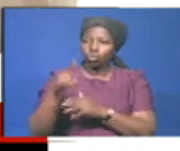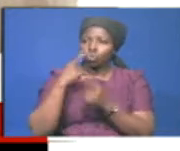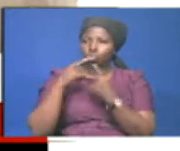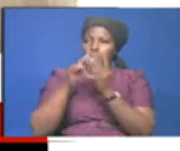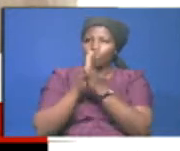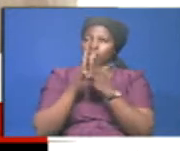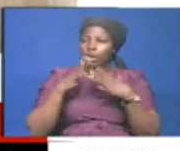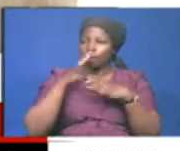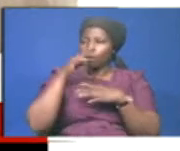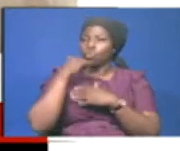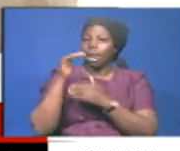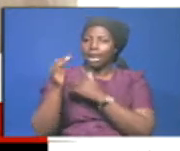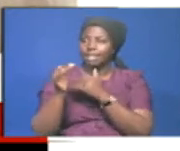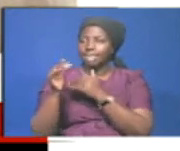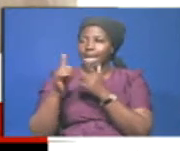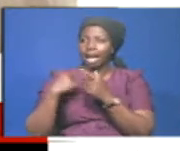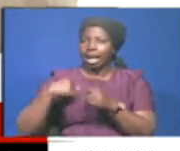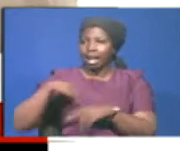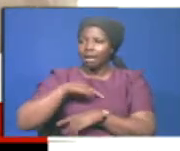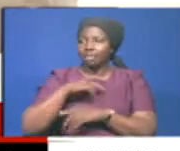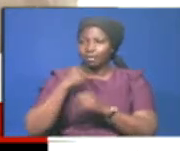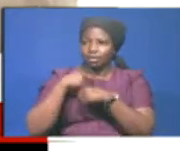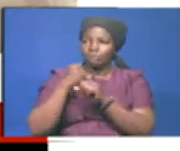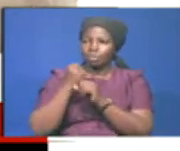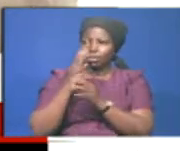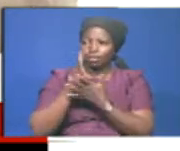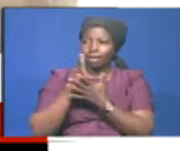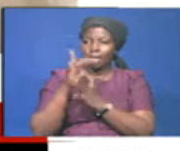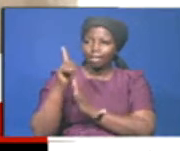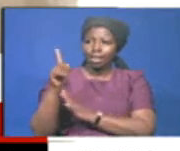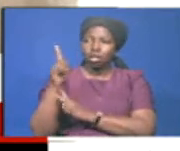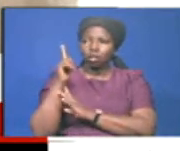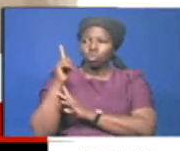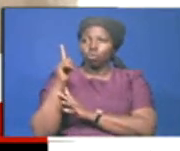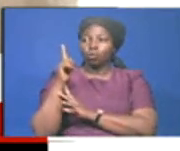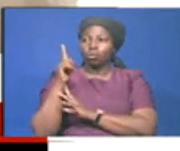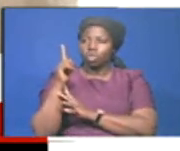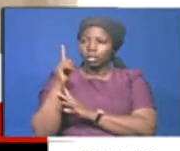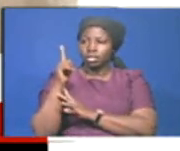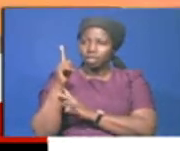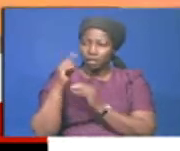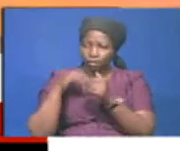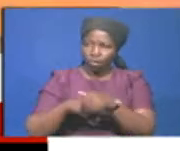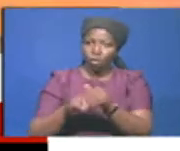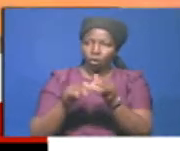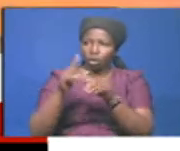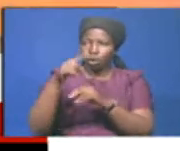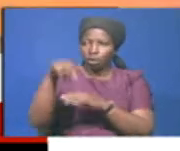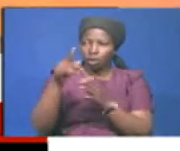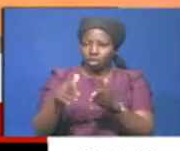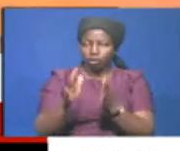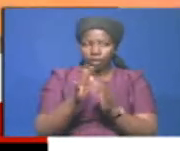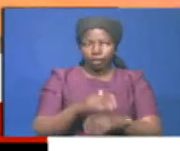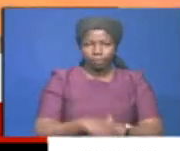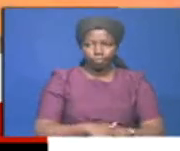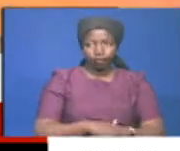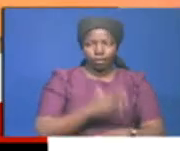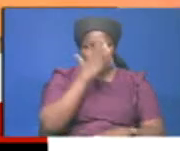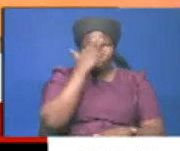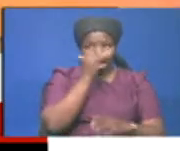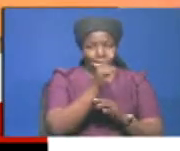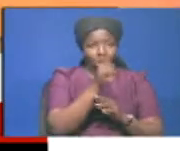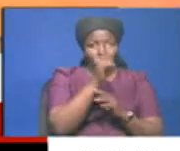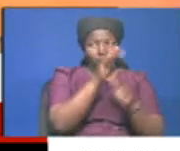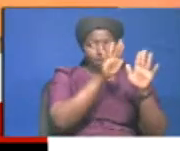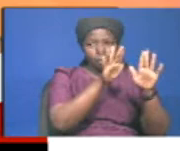karibu nao ndio tuweze kuona sheria ikitimizwa kwa njia inavyofaa. Mm-hmm. Manake sheria itakuwa na umuhimu